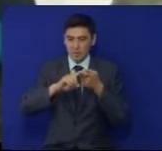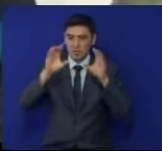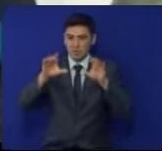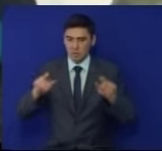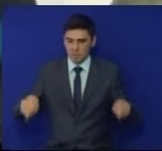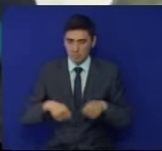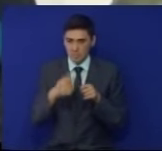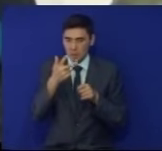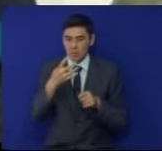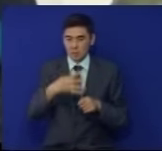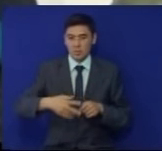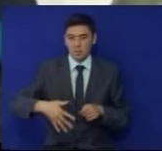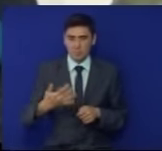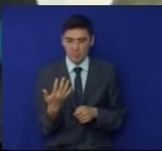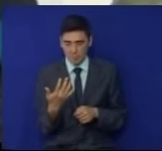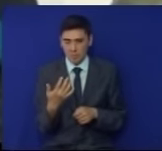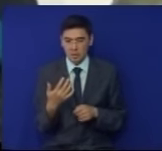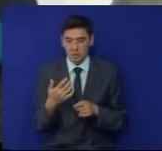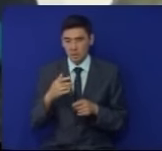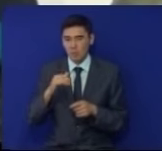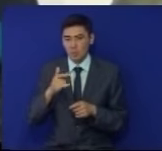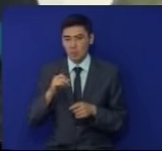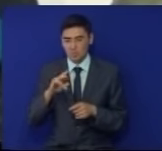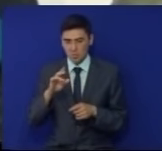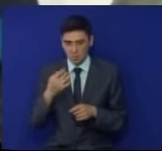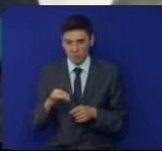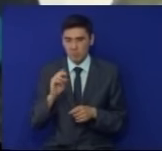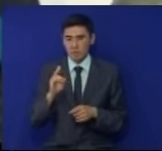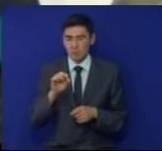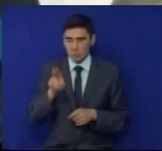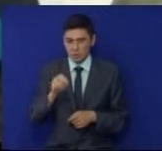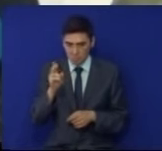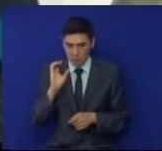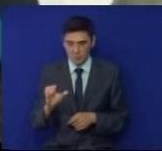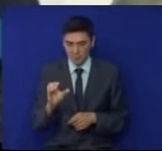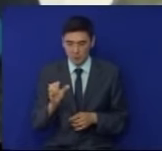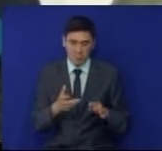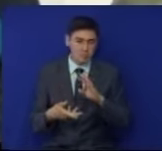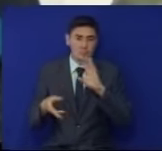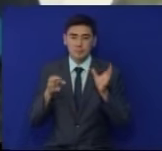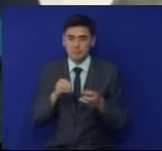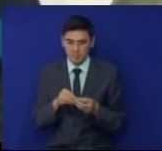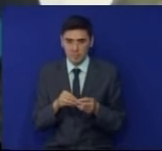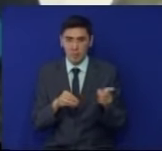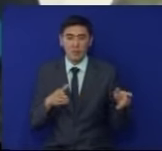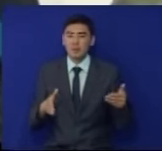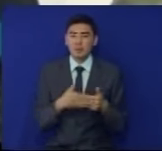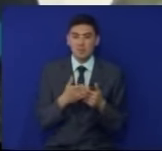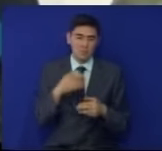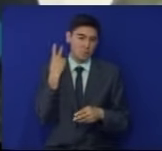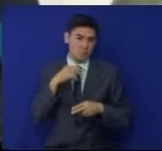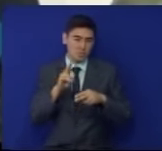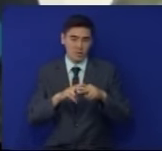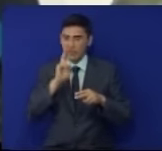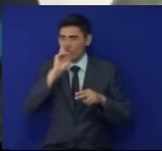предусмотренной статьей 345 части 3 Уголовного кодекса Республики Казахстан, и назначить на основании данной статьи наказание в виде лишения свободы